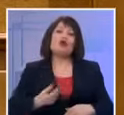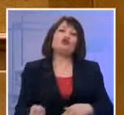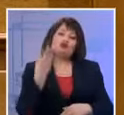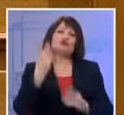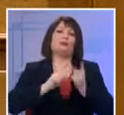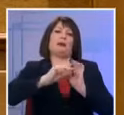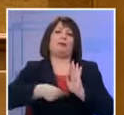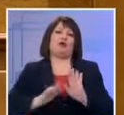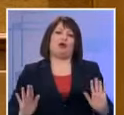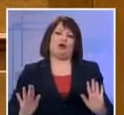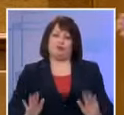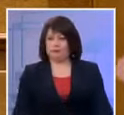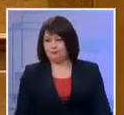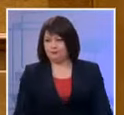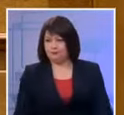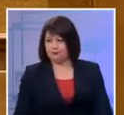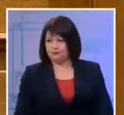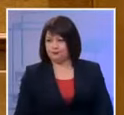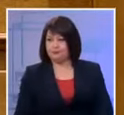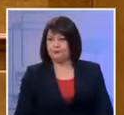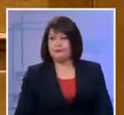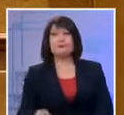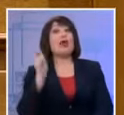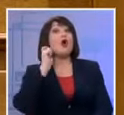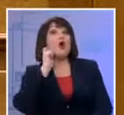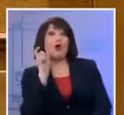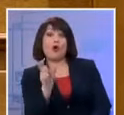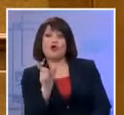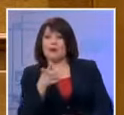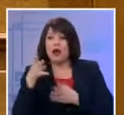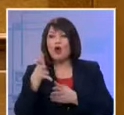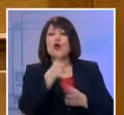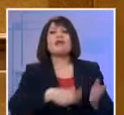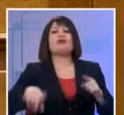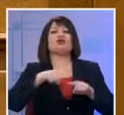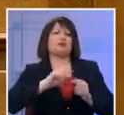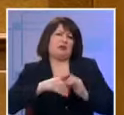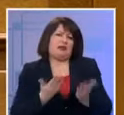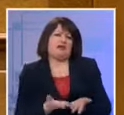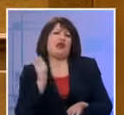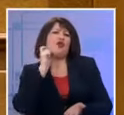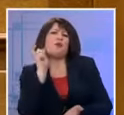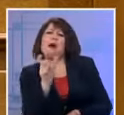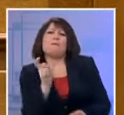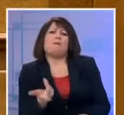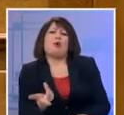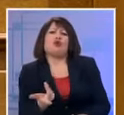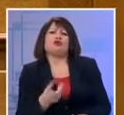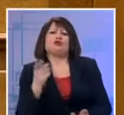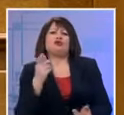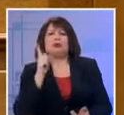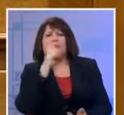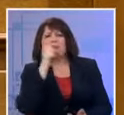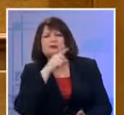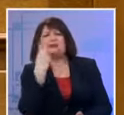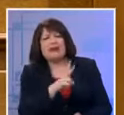μνημόνιο. Το πως θα το ονομάσετε εσείς είναι κάτι που κοροϊδεύετε τον κόσμο και δεν ενδιαφέρει τον κόσμο. Και επιμένετε στα ψέματά μας.